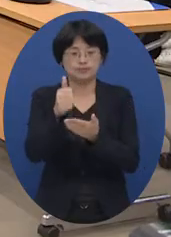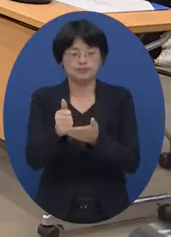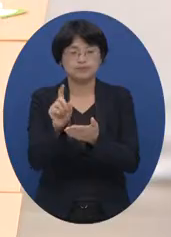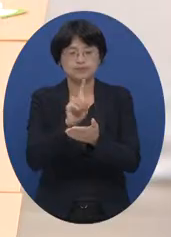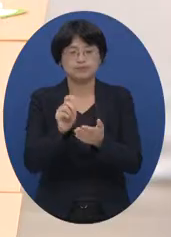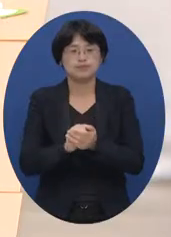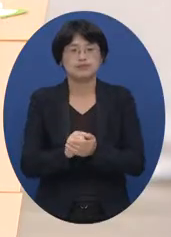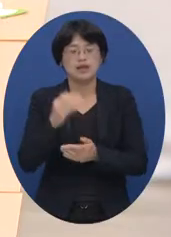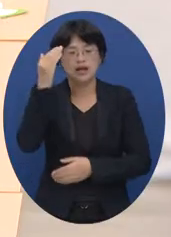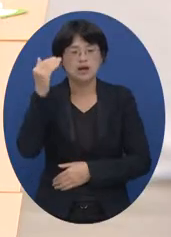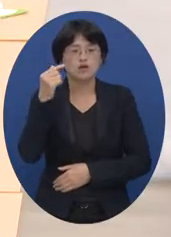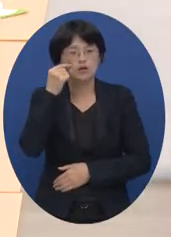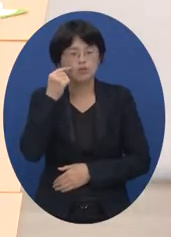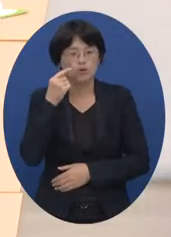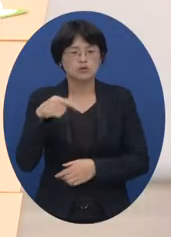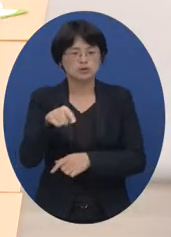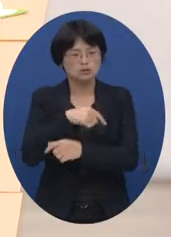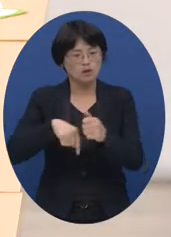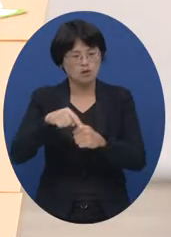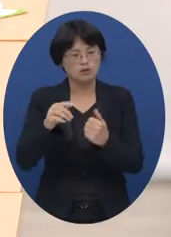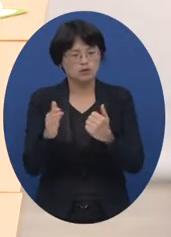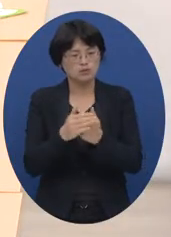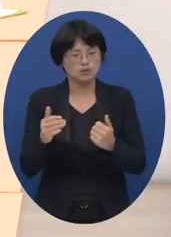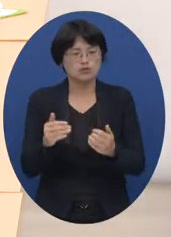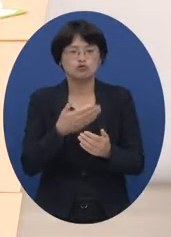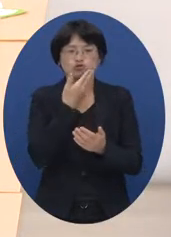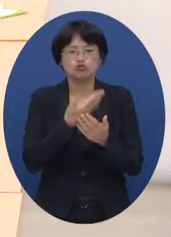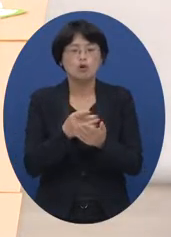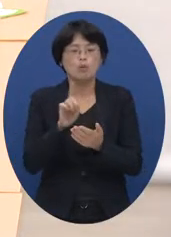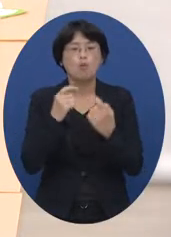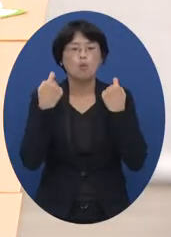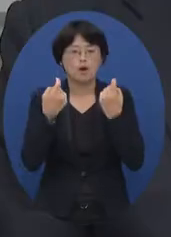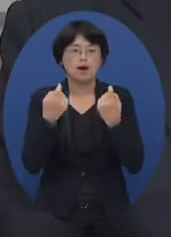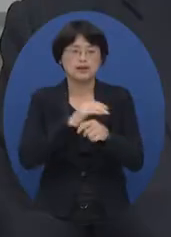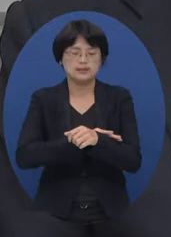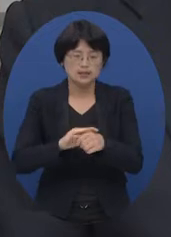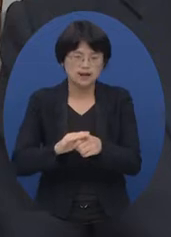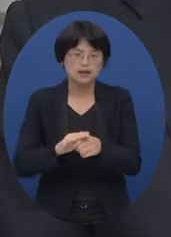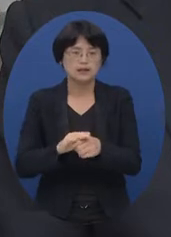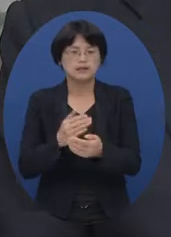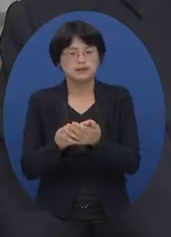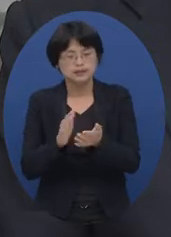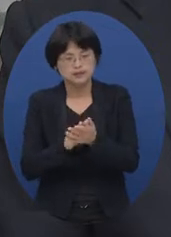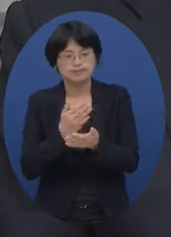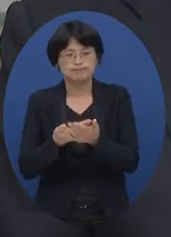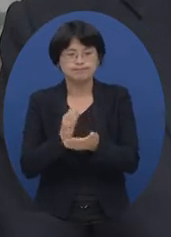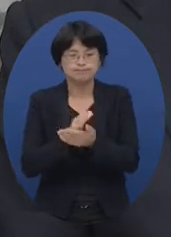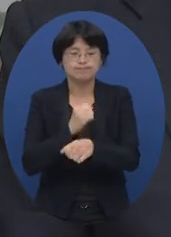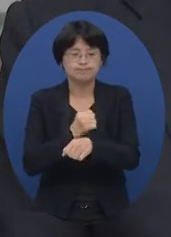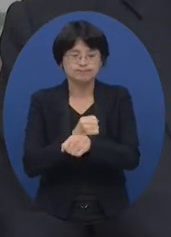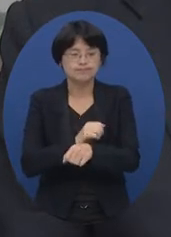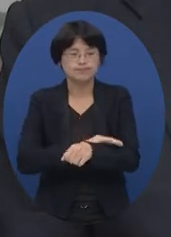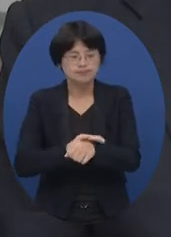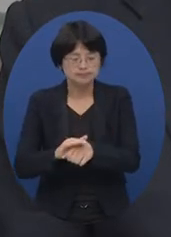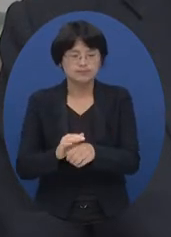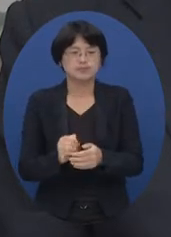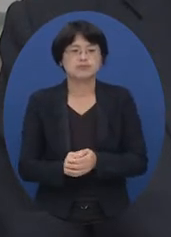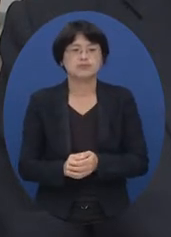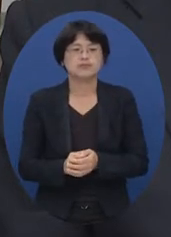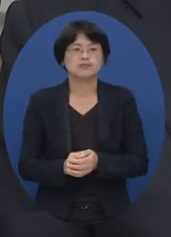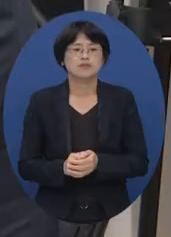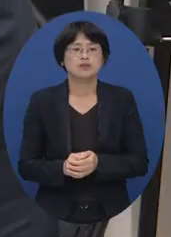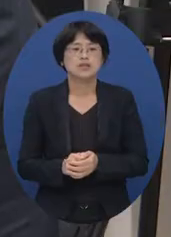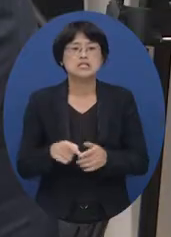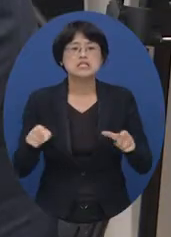경제 전쟁 국면에서 일본에 가장 타격이 되는 부분이 관광이라며 관광과 문화 자원을 제대로 발굴 관리해 관광